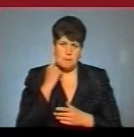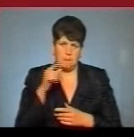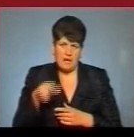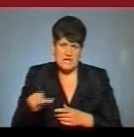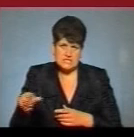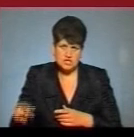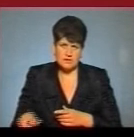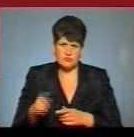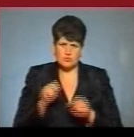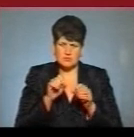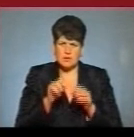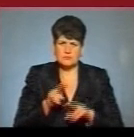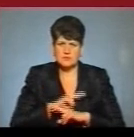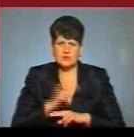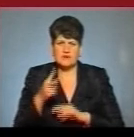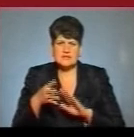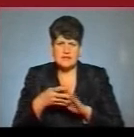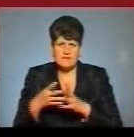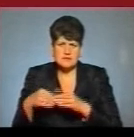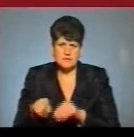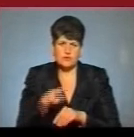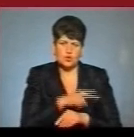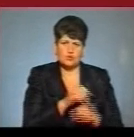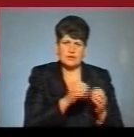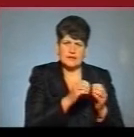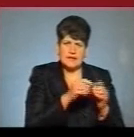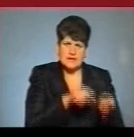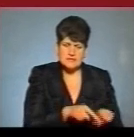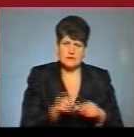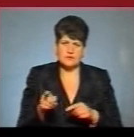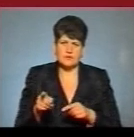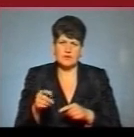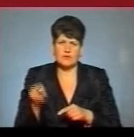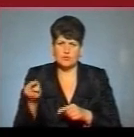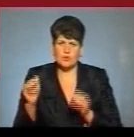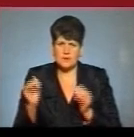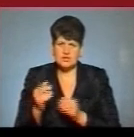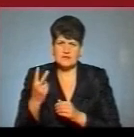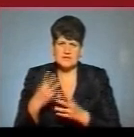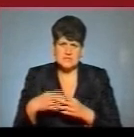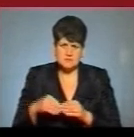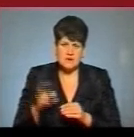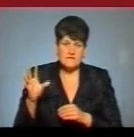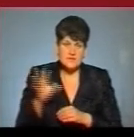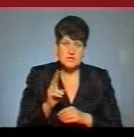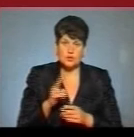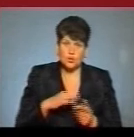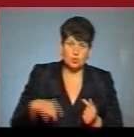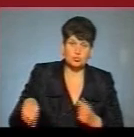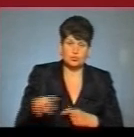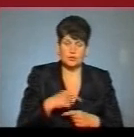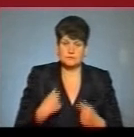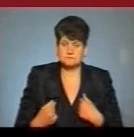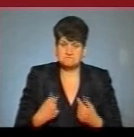пасічника посипалося 29 сімей, в двох по 10 і в один менший 2 сім'ї. Тобто всі пасічники, які були в окрузі, постраждали.